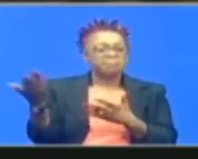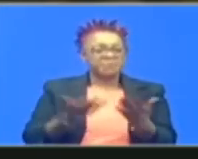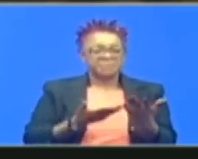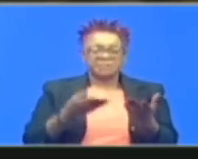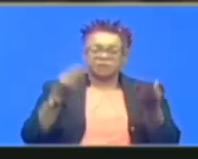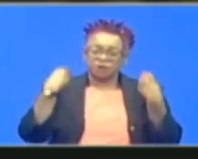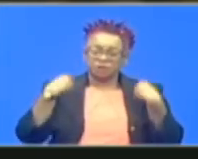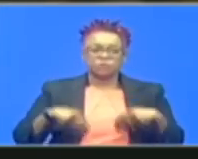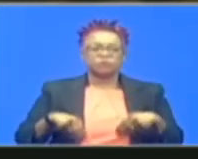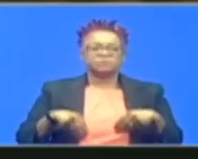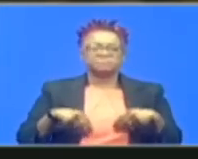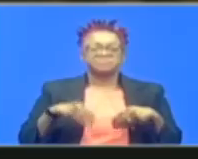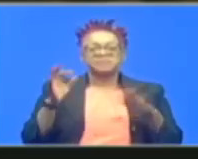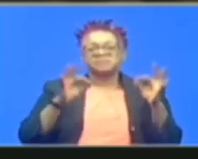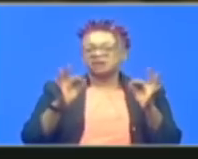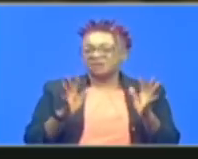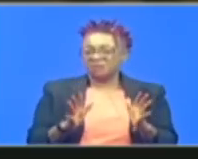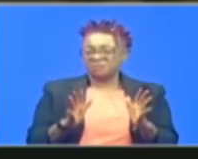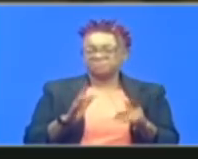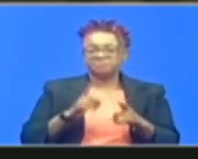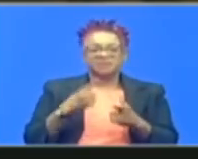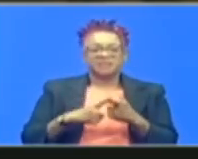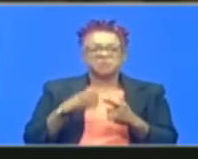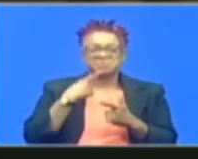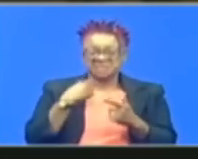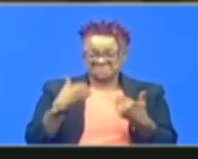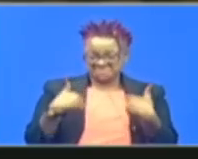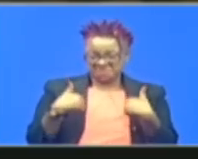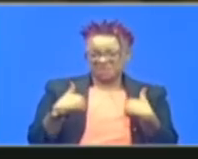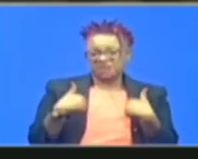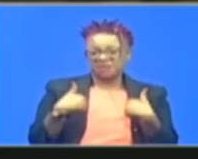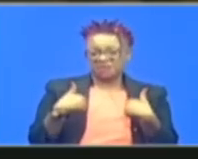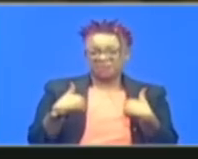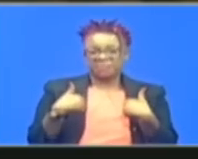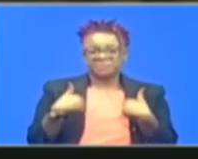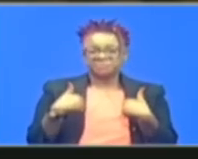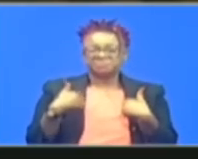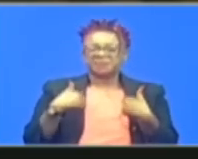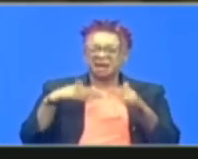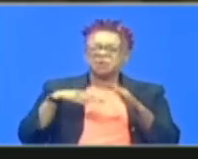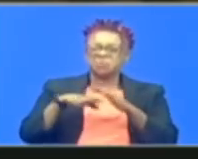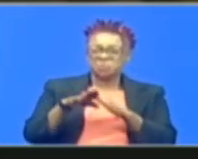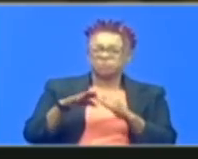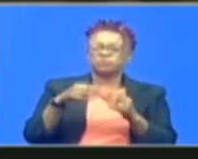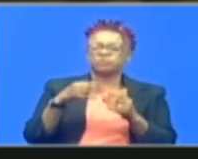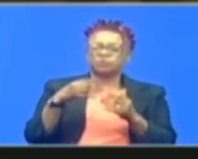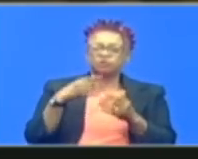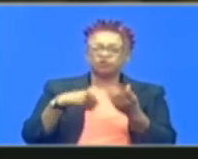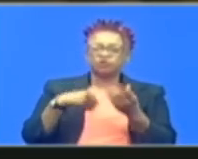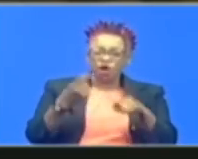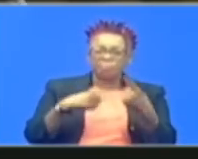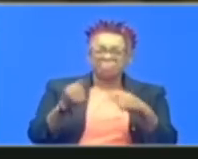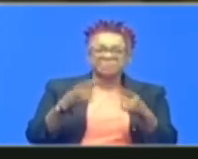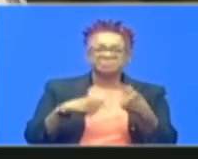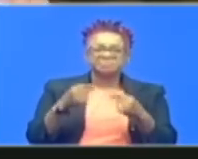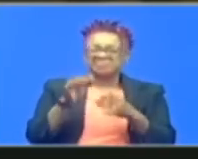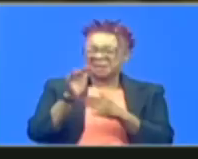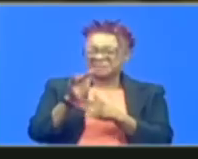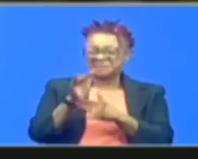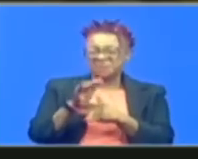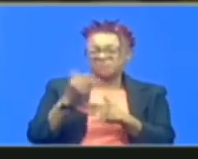unilete nguo za designer. And then he would say, mimi, nijipate kwa duka nikiitisha nguo za kamama kafupi around.